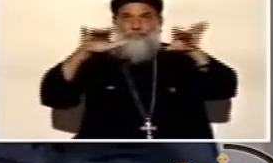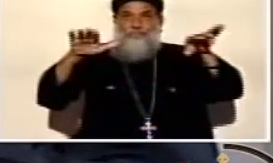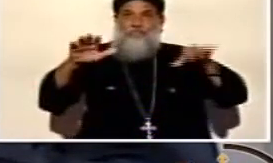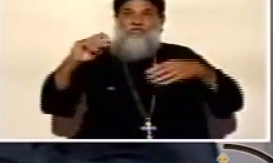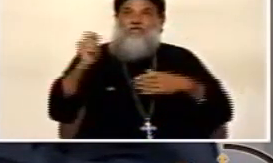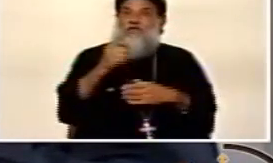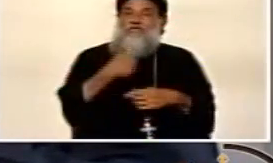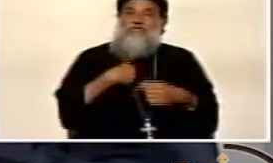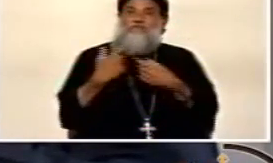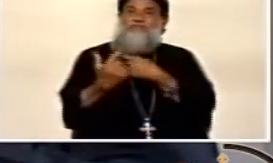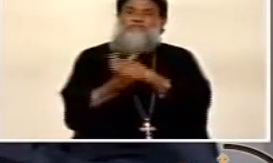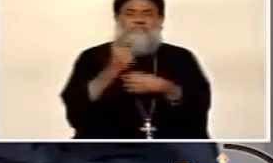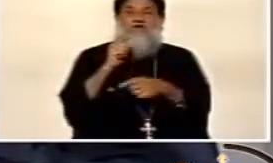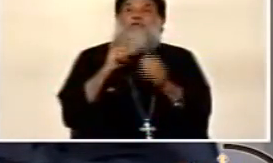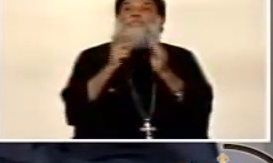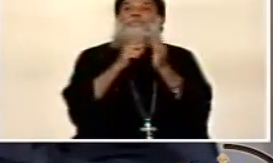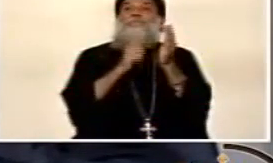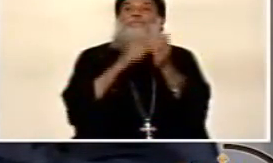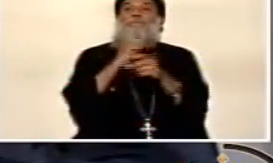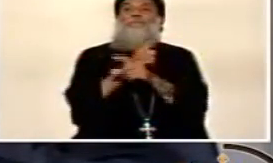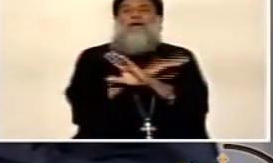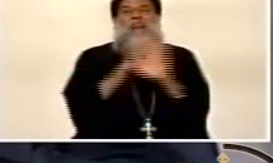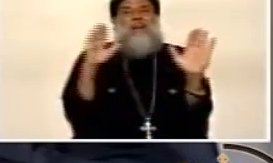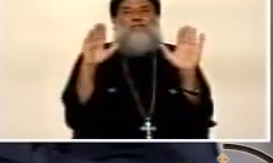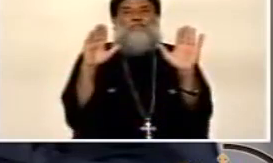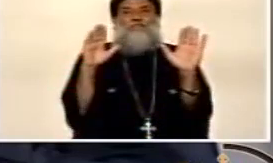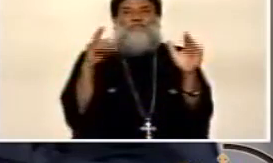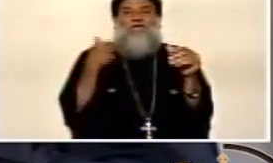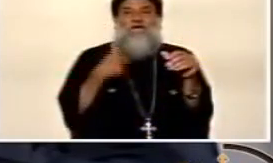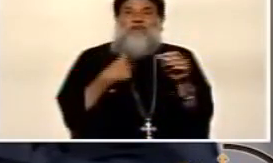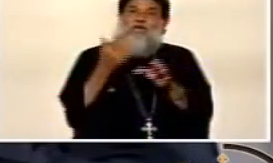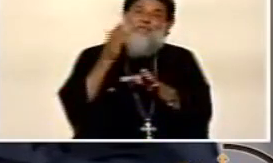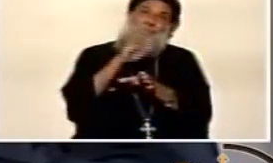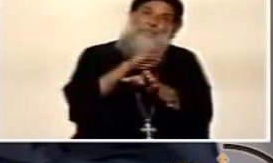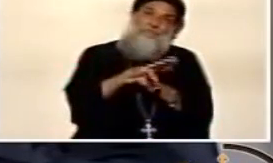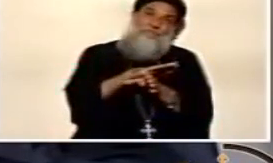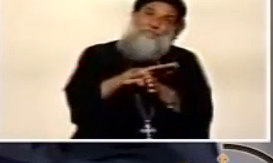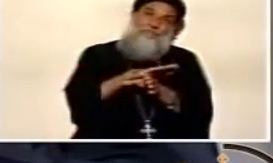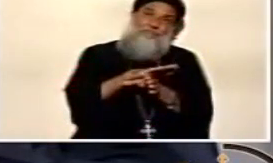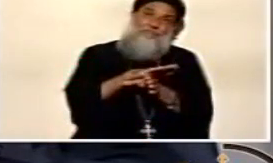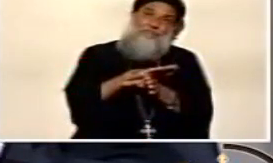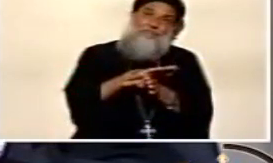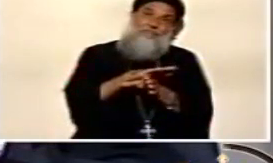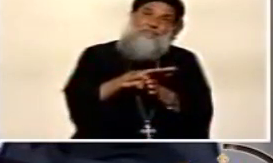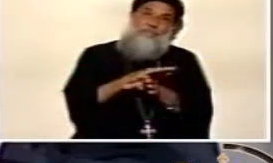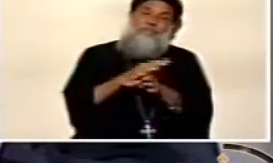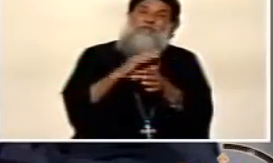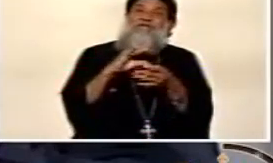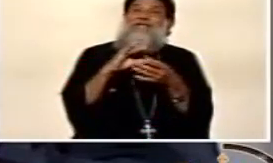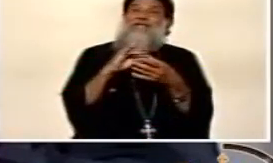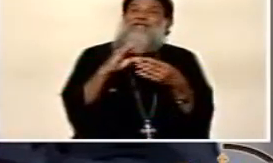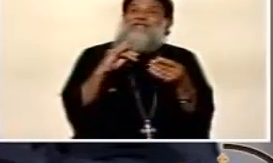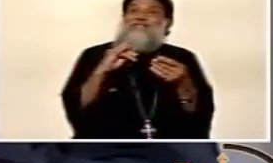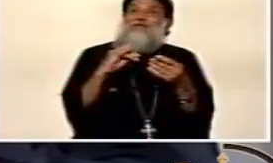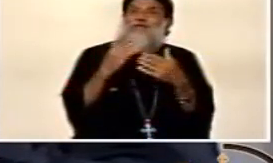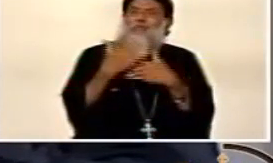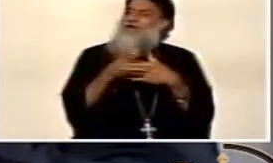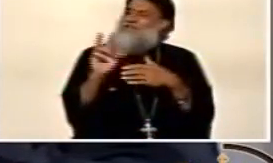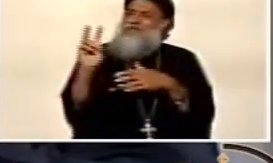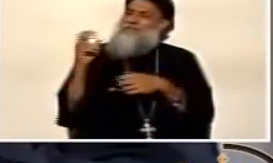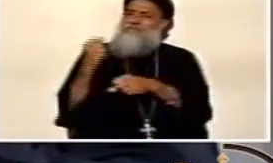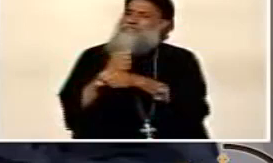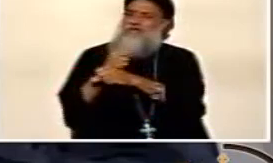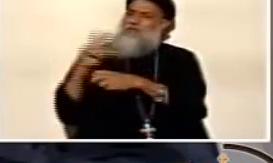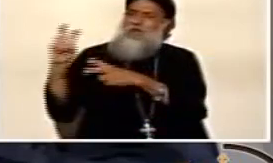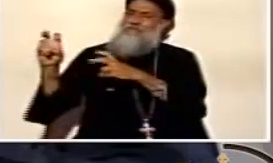في هكذا، لأنه خير لي أن أموت من أن يعطل أحد فخري.